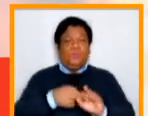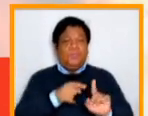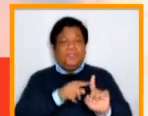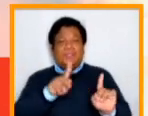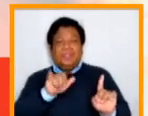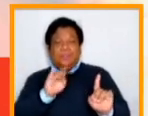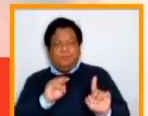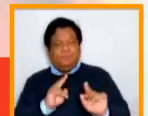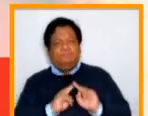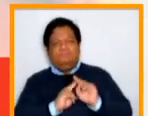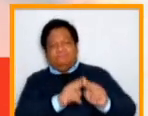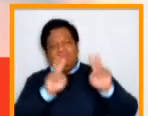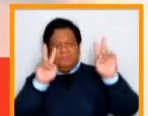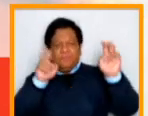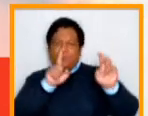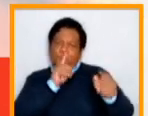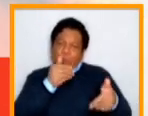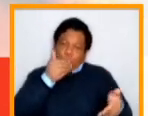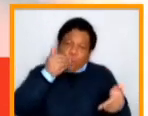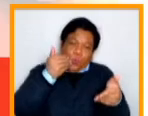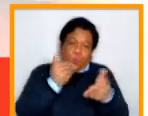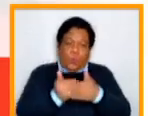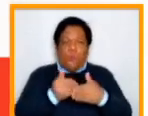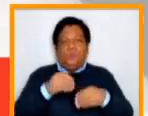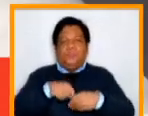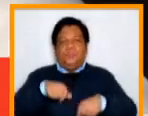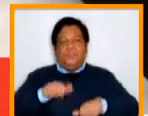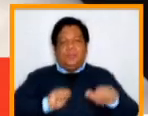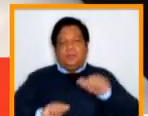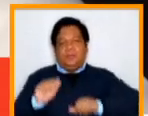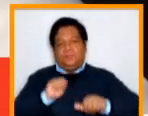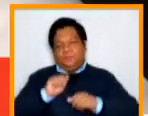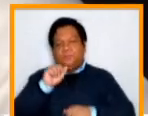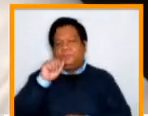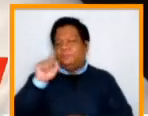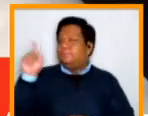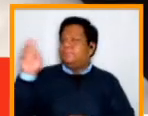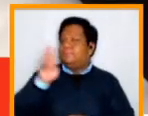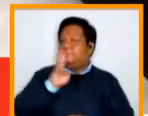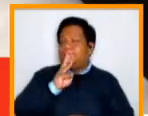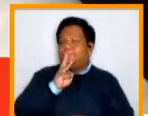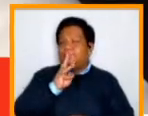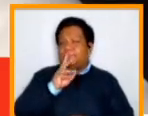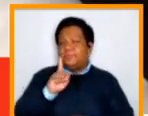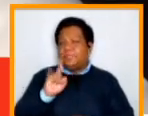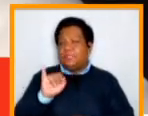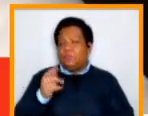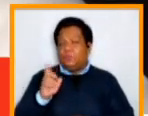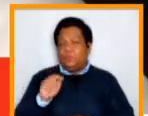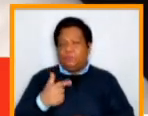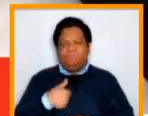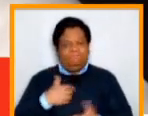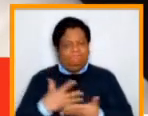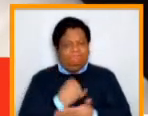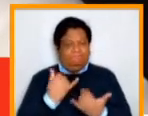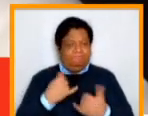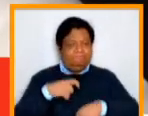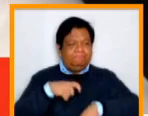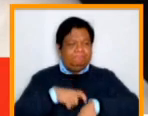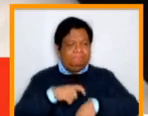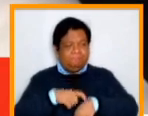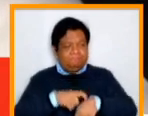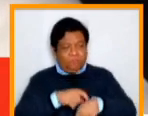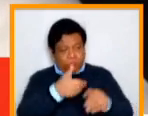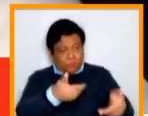sa pinakamalapit sa kanila sa industriya. I'd like to take this opportunity to welcome you into a place that I have